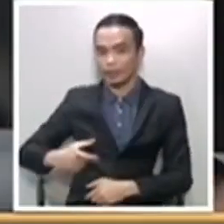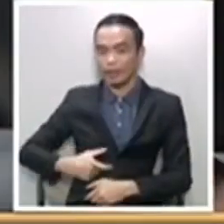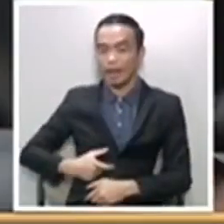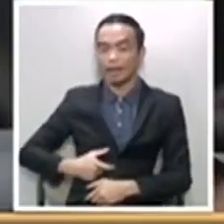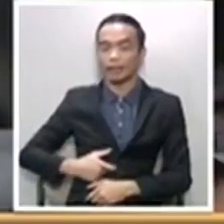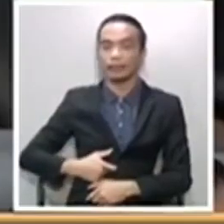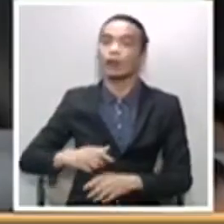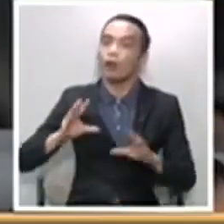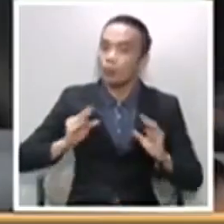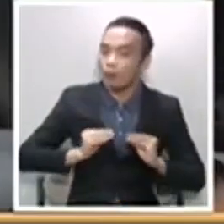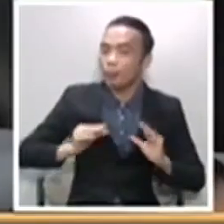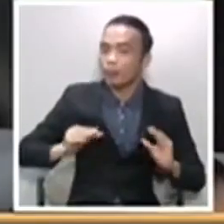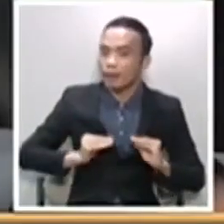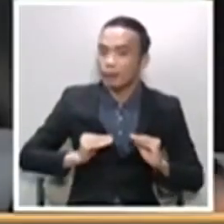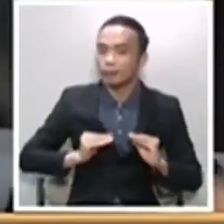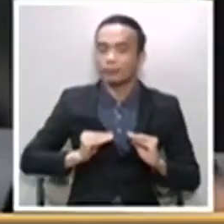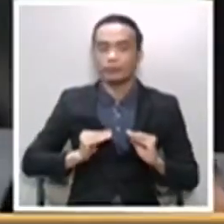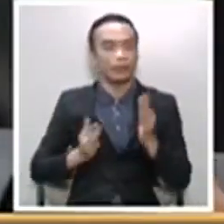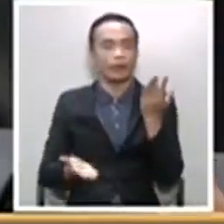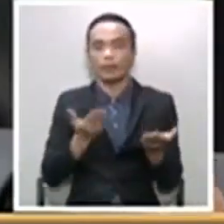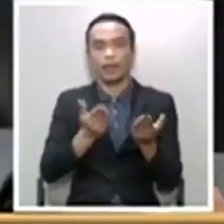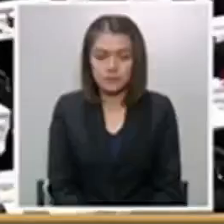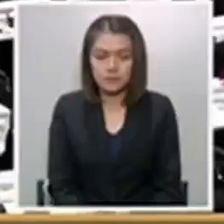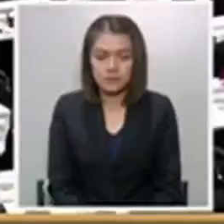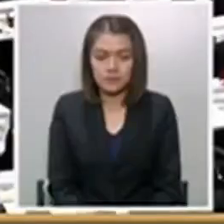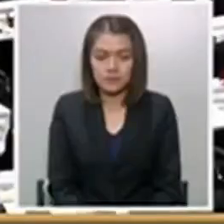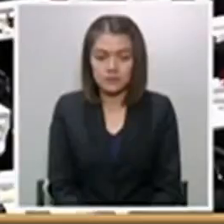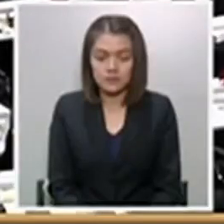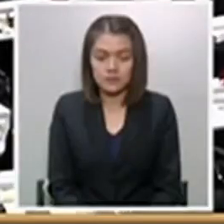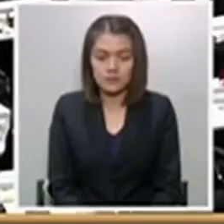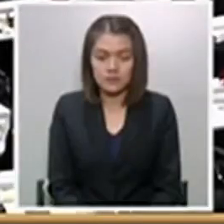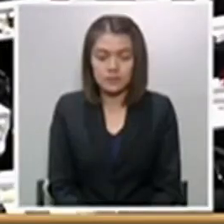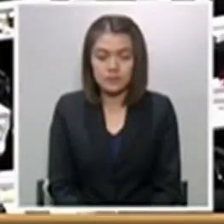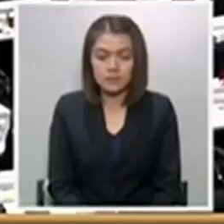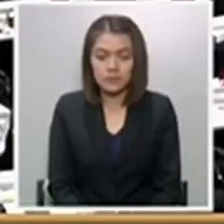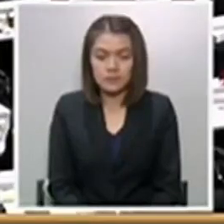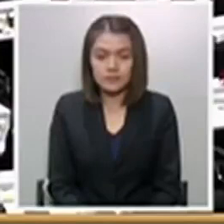ไม่เป็นประการใดเป็นพระราชอำนาจ